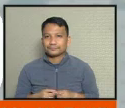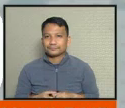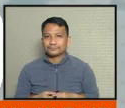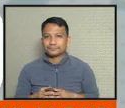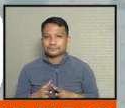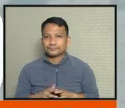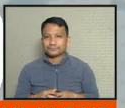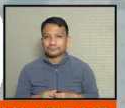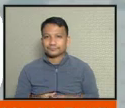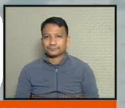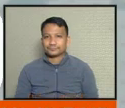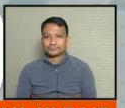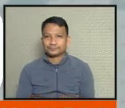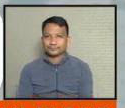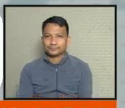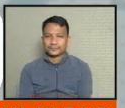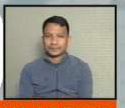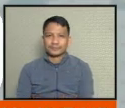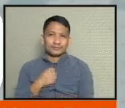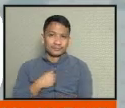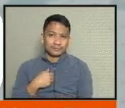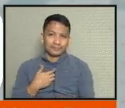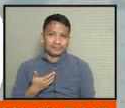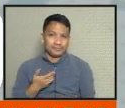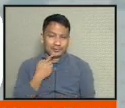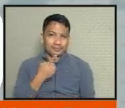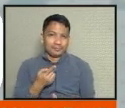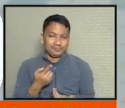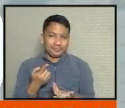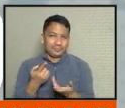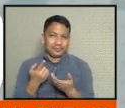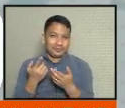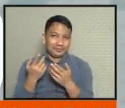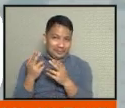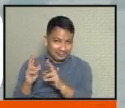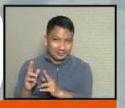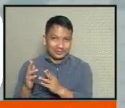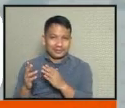Di ba, sir? Di ba, sir? Pasensya na, sir, ha? Mawalang galang na sa iyo.